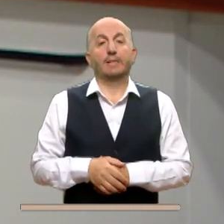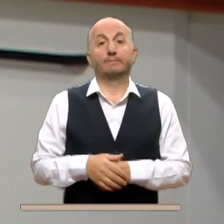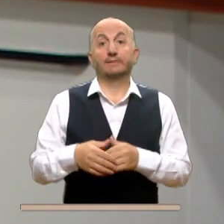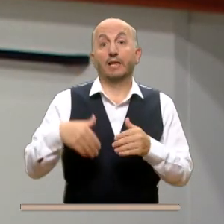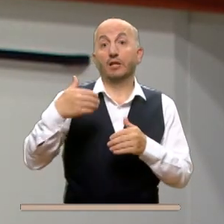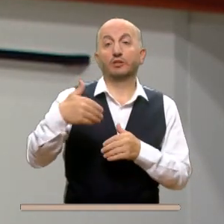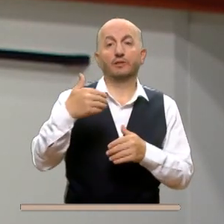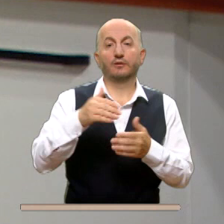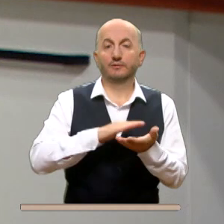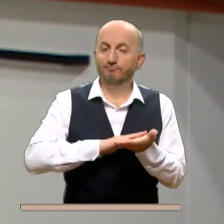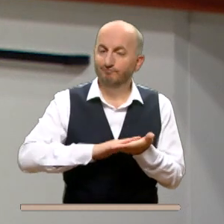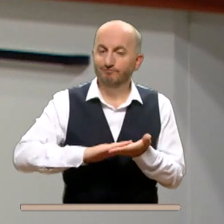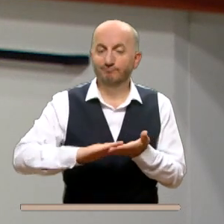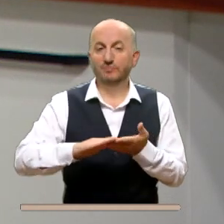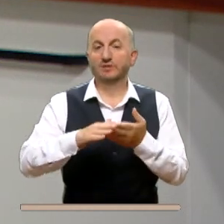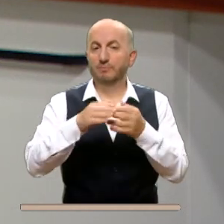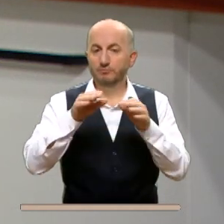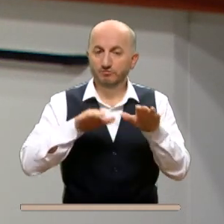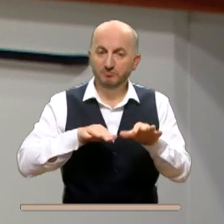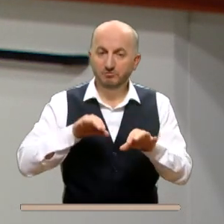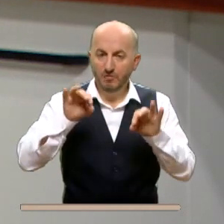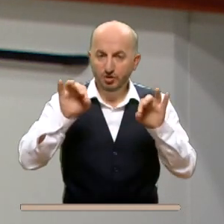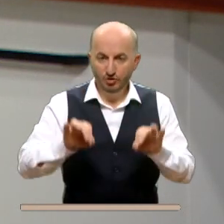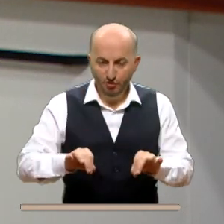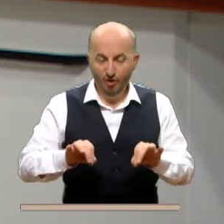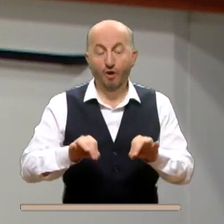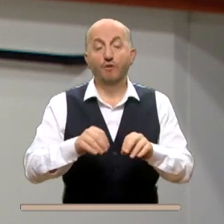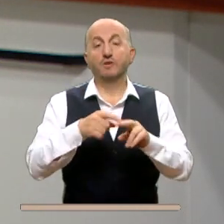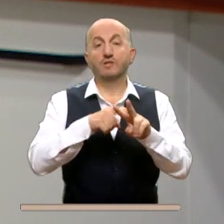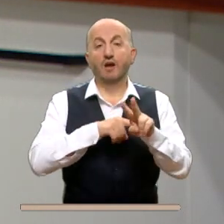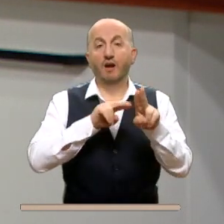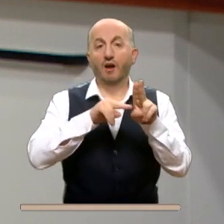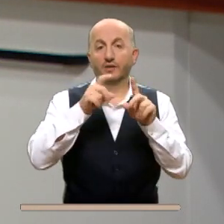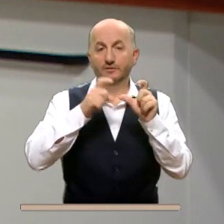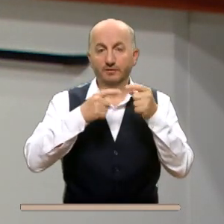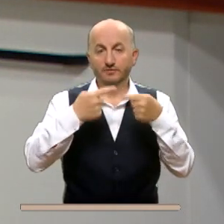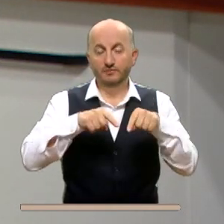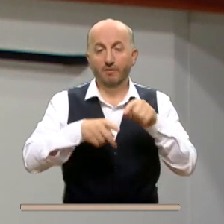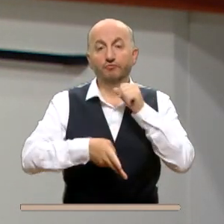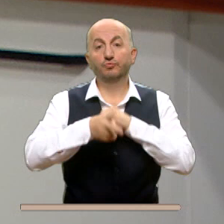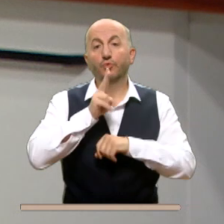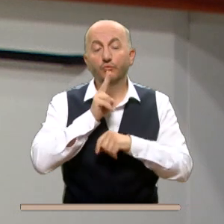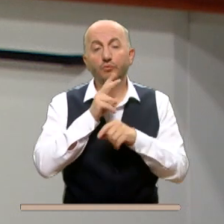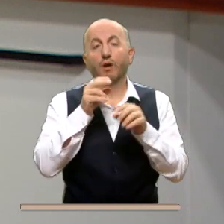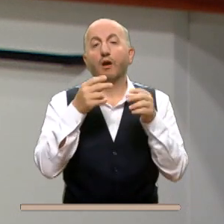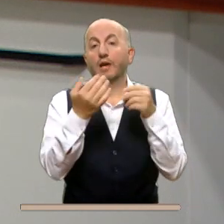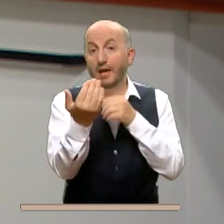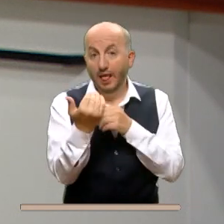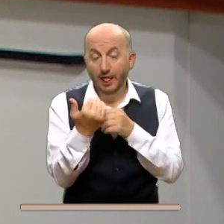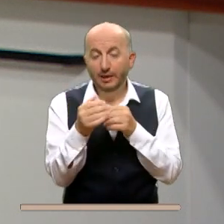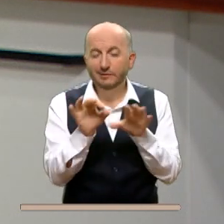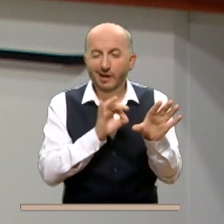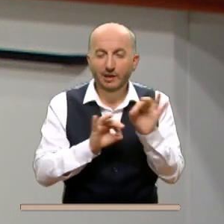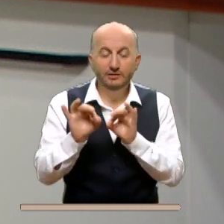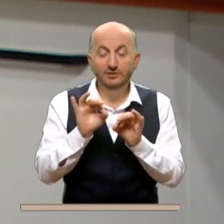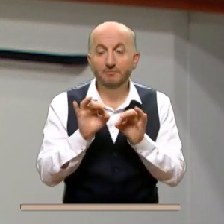istikballerini şekillendirecek bir aşamanın içine girdiler. YKS sonuçları da artık geldi. Evet. Ve tercih aşaması başladı. Bu konu için ne demek